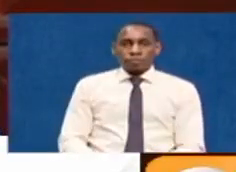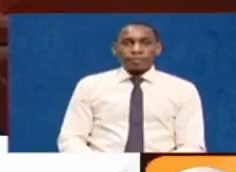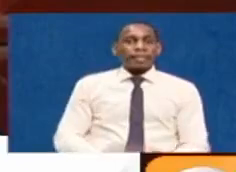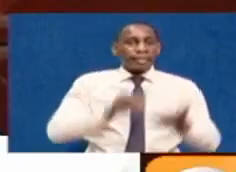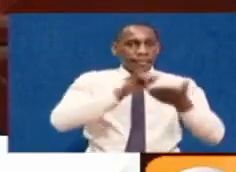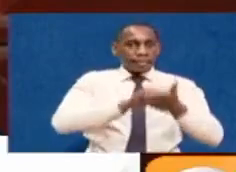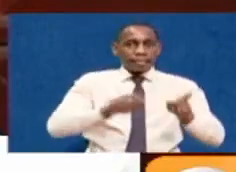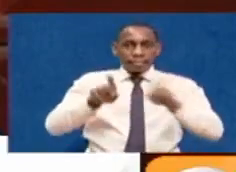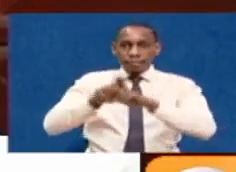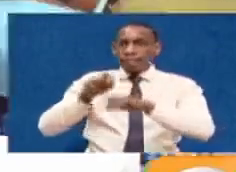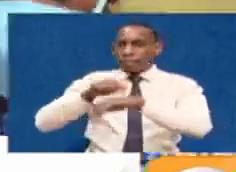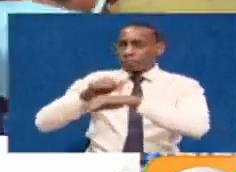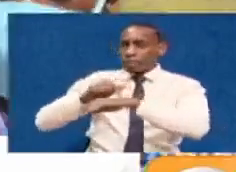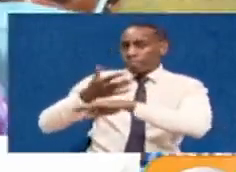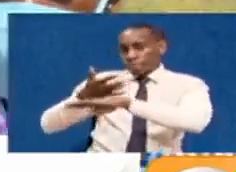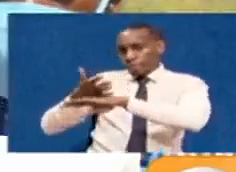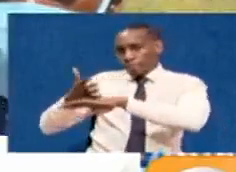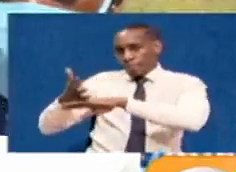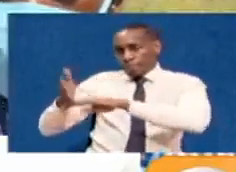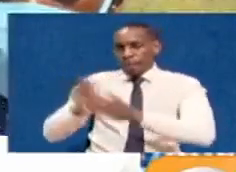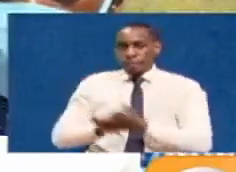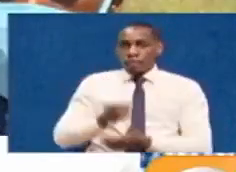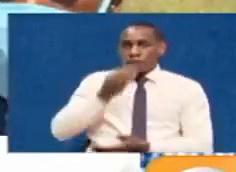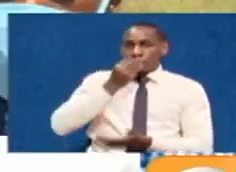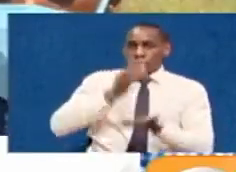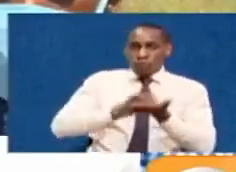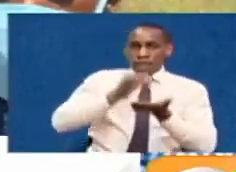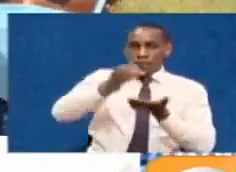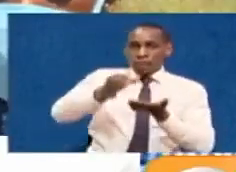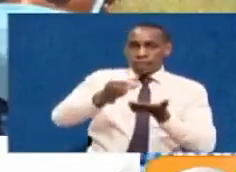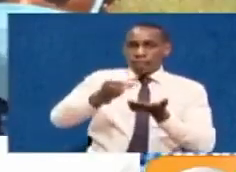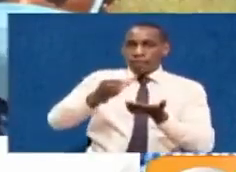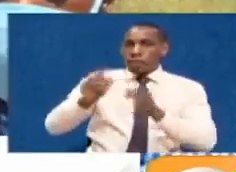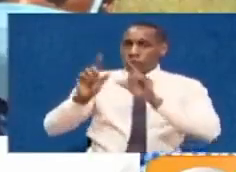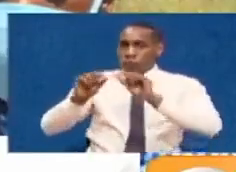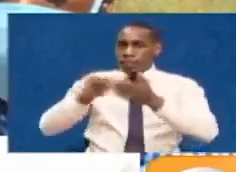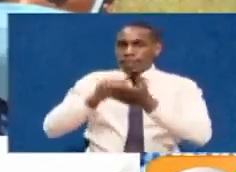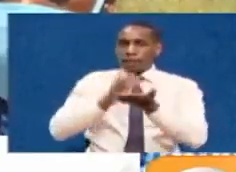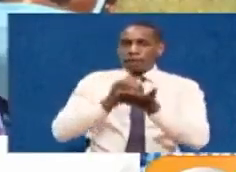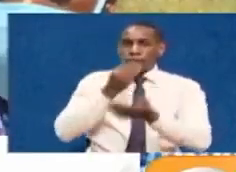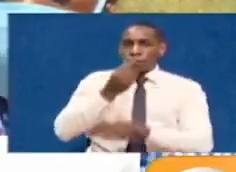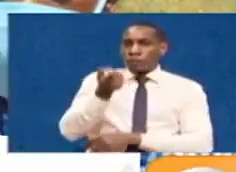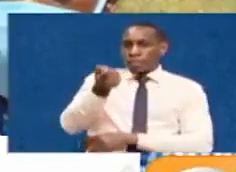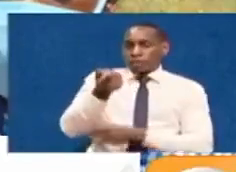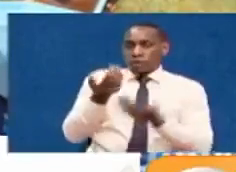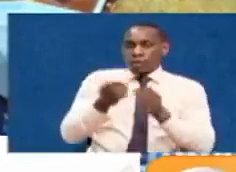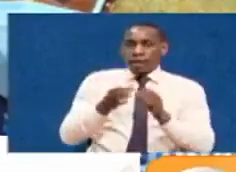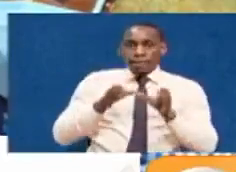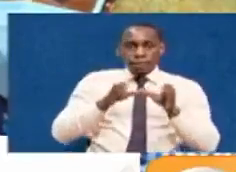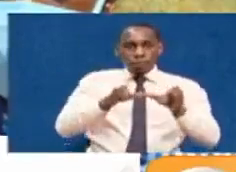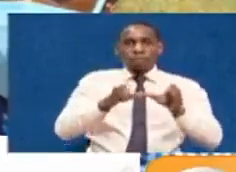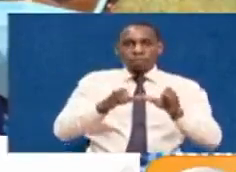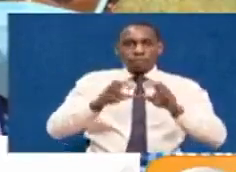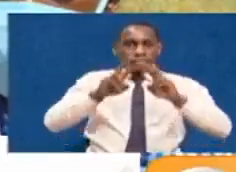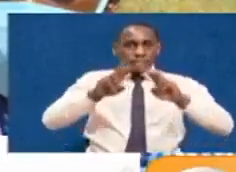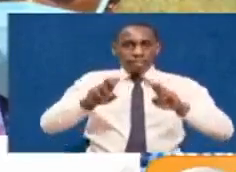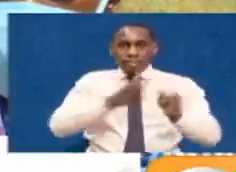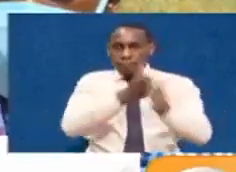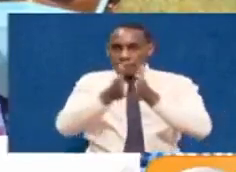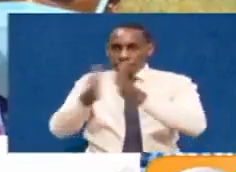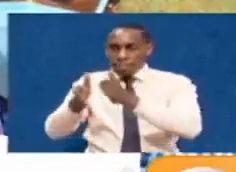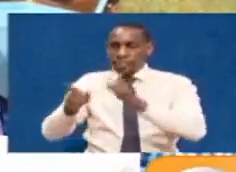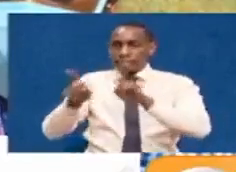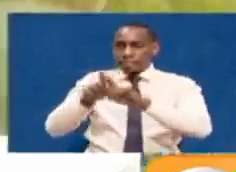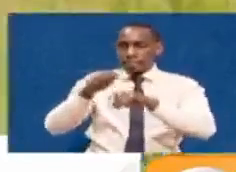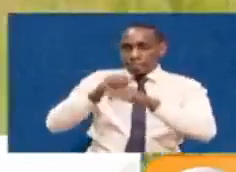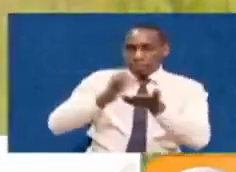And that is why we took a bit of time. Na hiki chakula kilichopewa hapa, kama alivyosema ndugu yangu, ni chakula kidogo sana, ilibidi tutafute namna ya kupanga